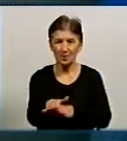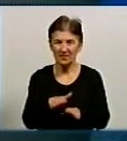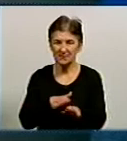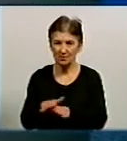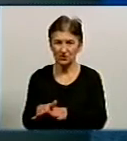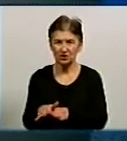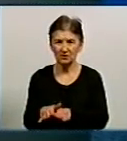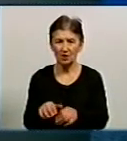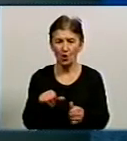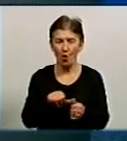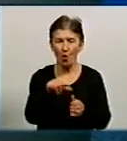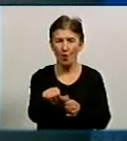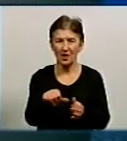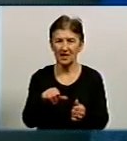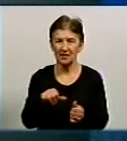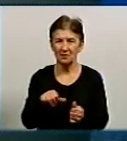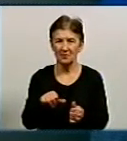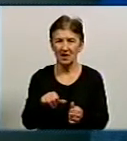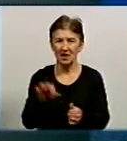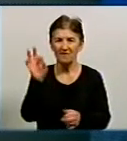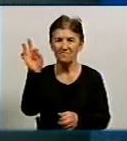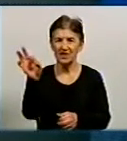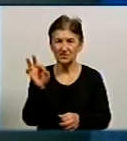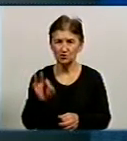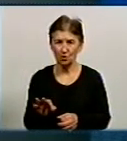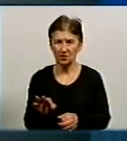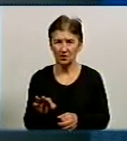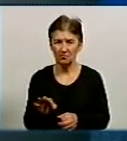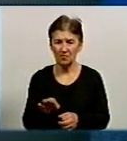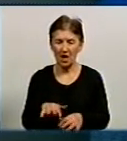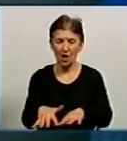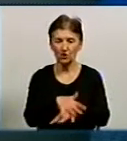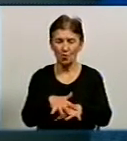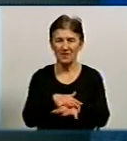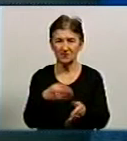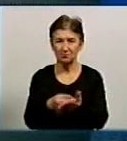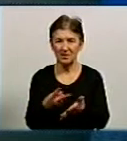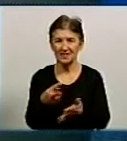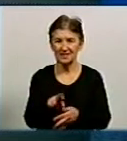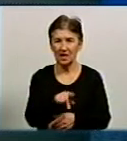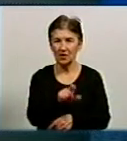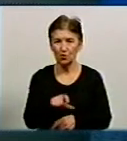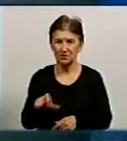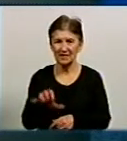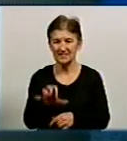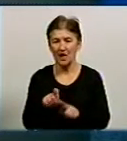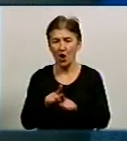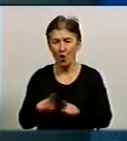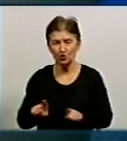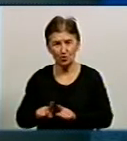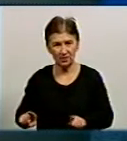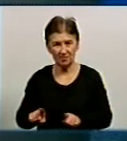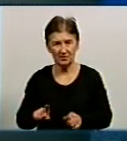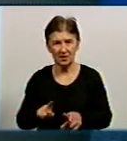проєктів окремим відсотком громадського бюджету для людей з особливими потребами,